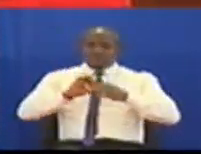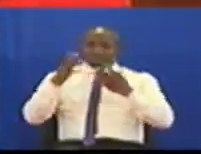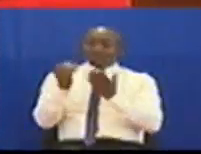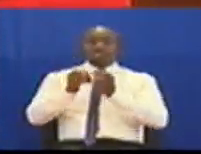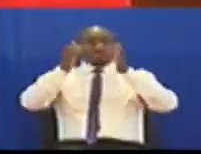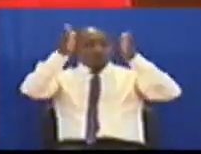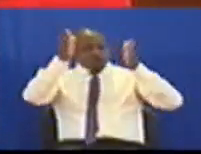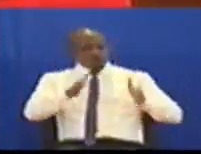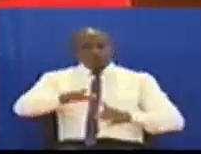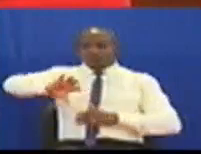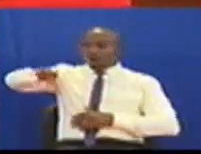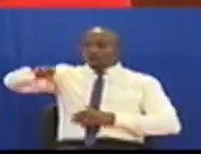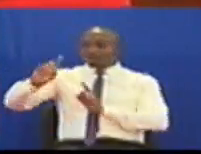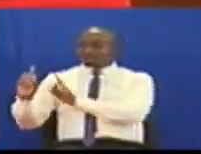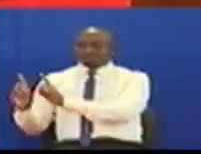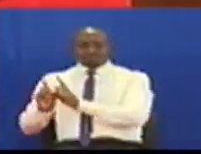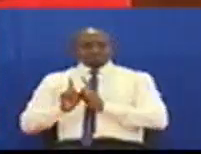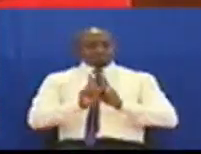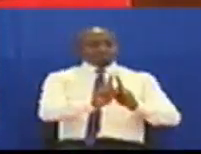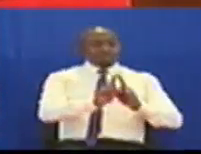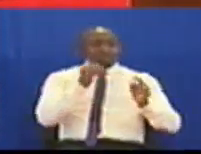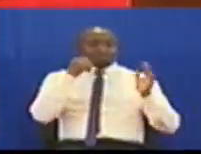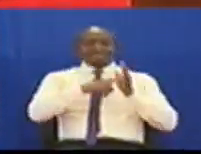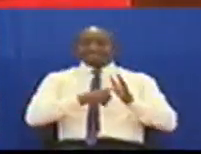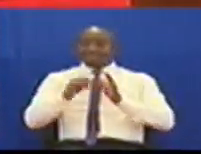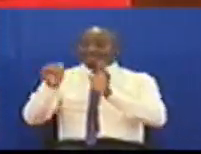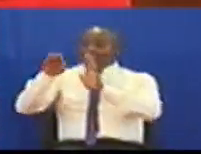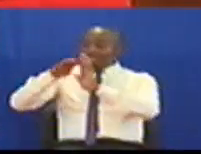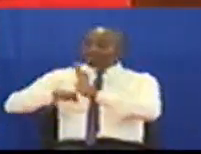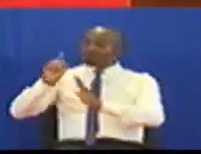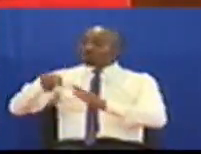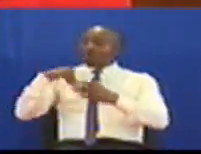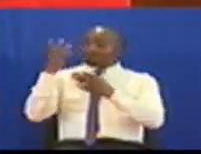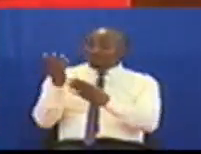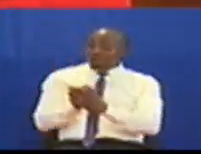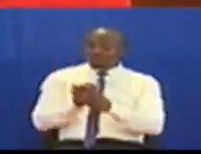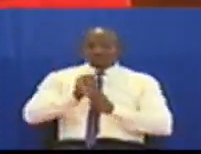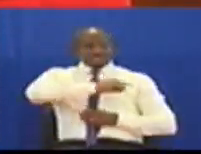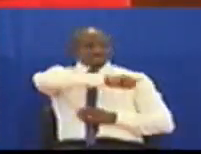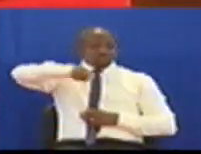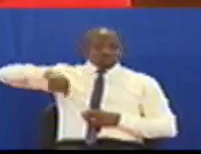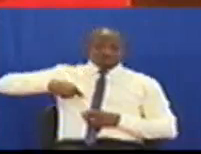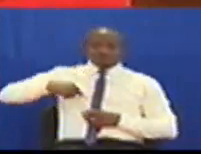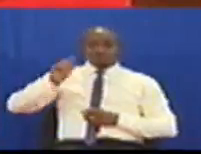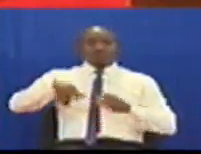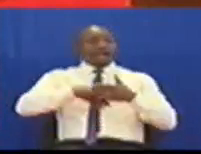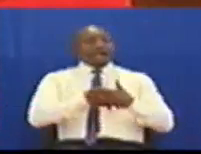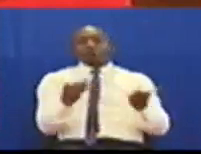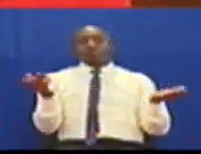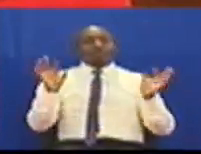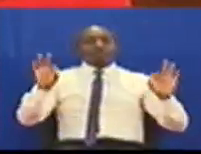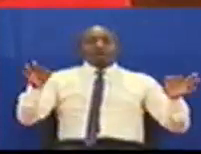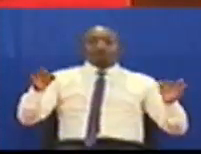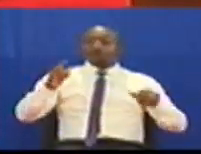mikoa, yani ile agenda inakuwa ni moja, kwamba sisi sasa tunakuwa hatuna namna. Mara nyingine